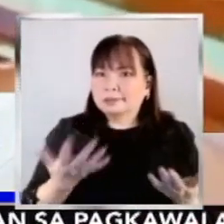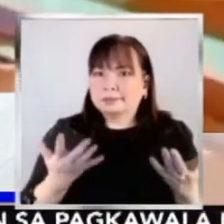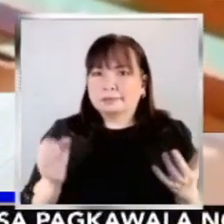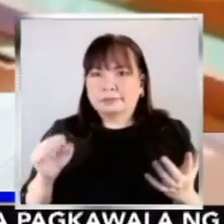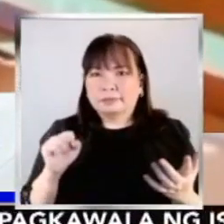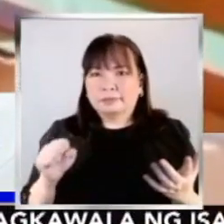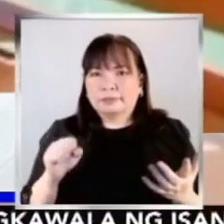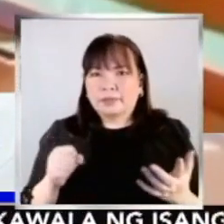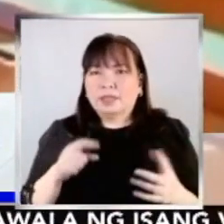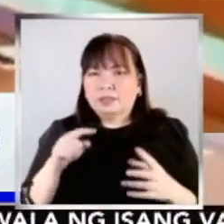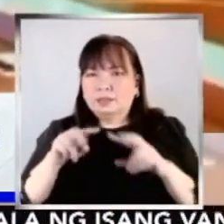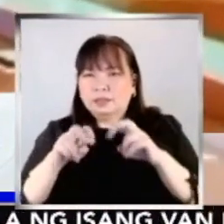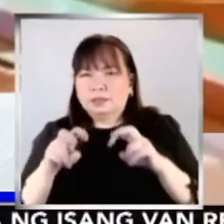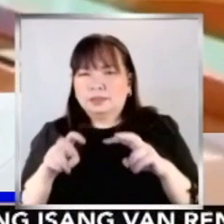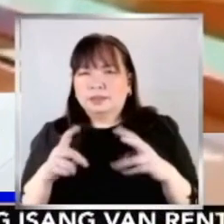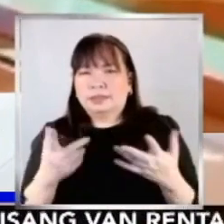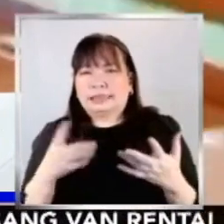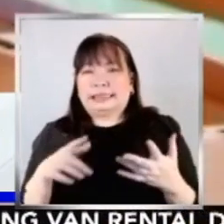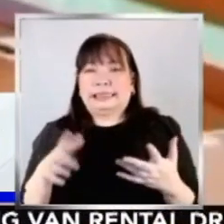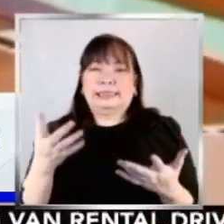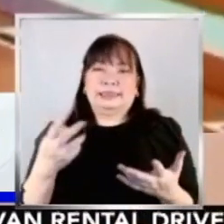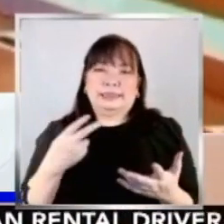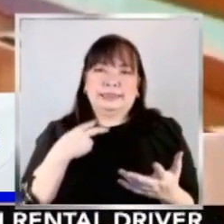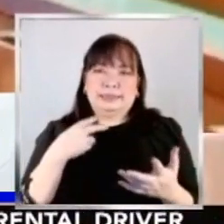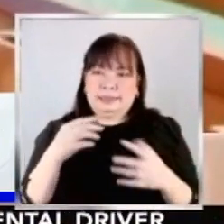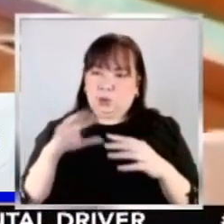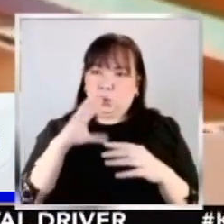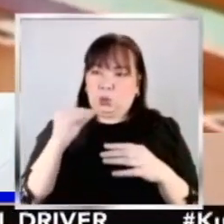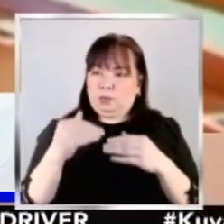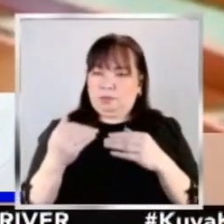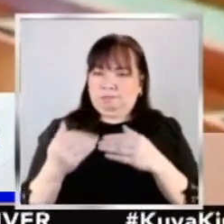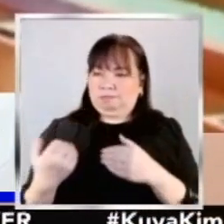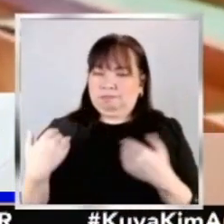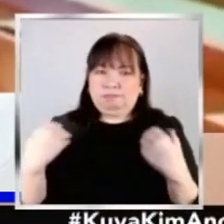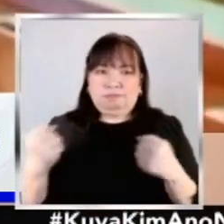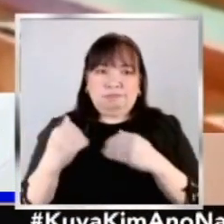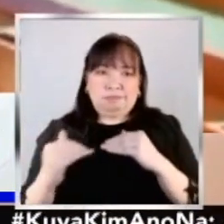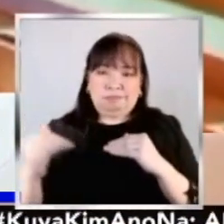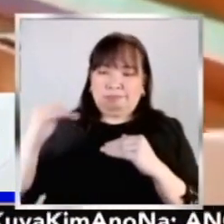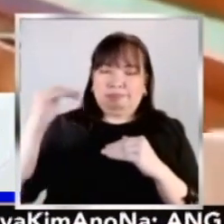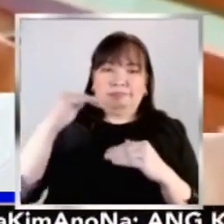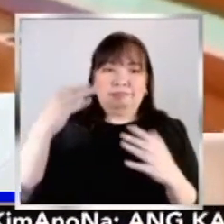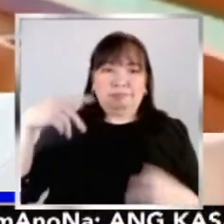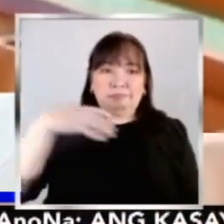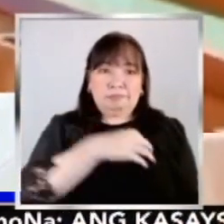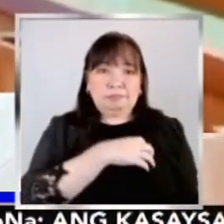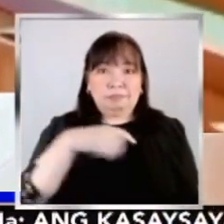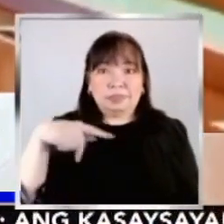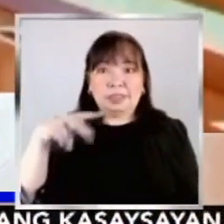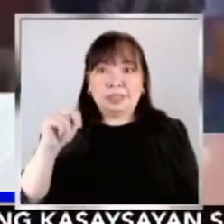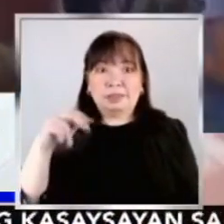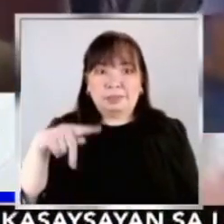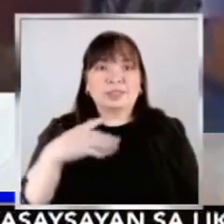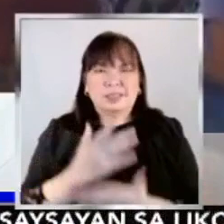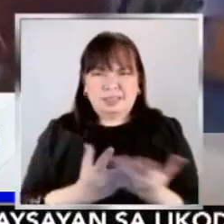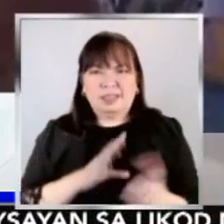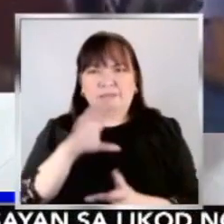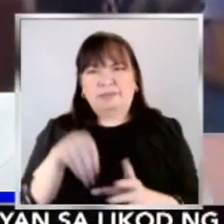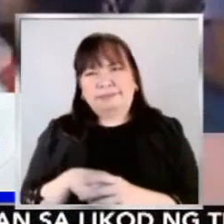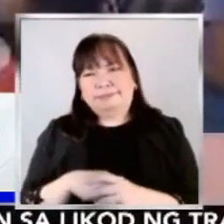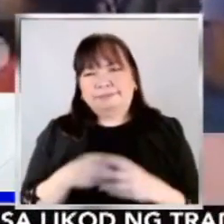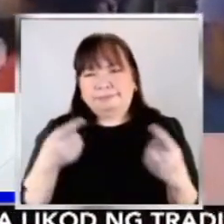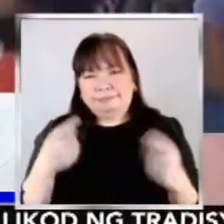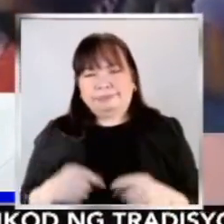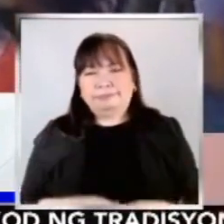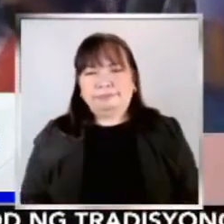ito ng liderato ng PNP. Kung meron man talagang personnel ng PNP na na-involved sa mga disappearances. Matapos humarap